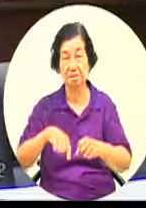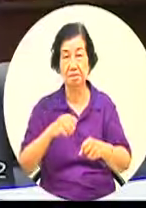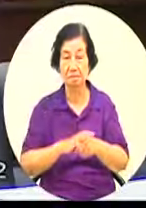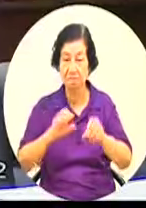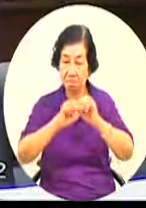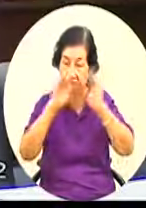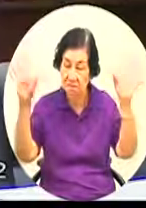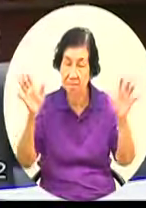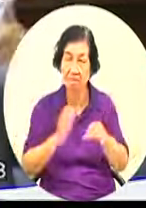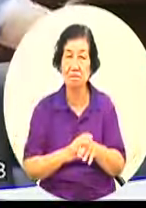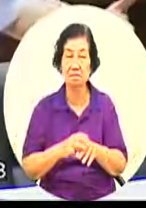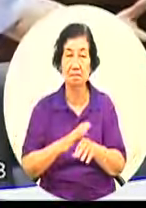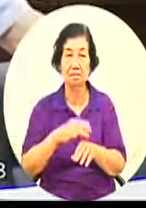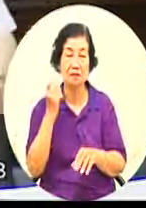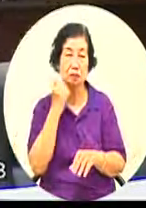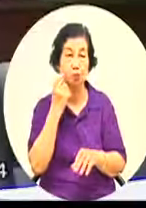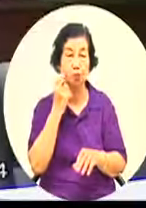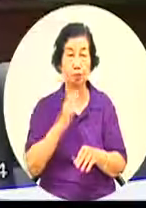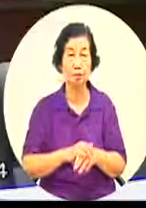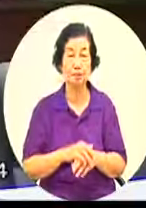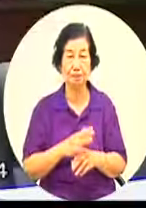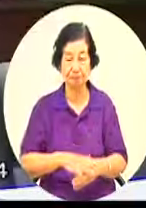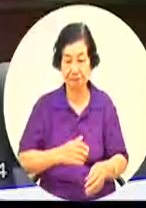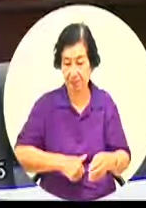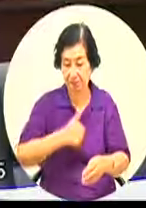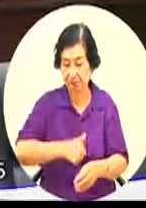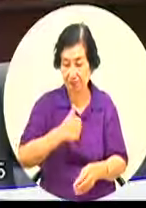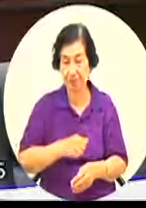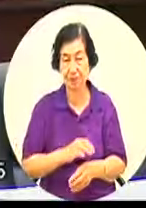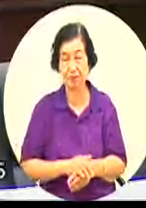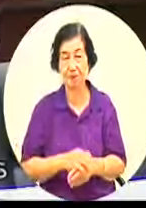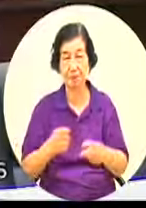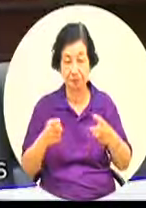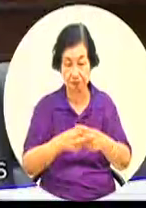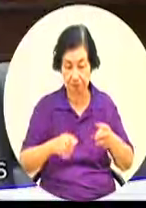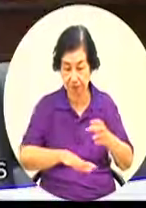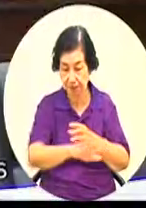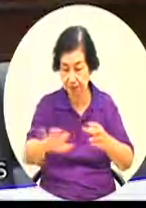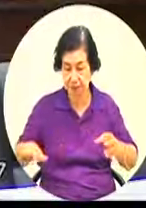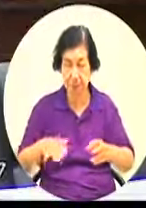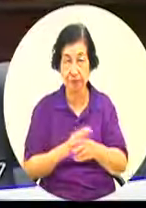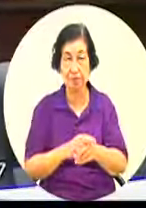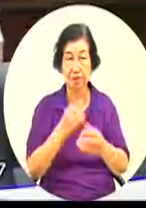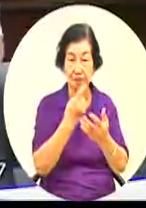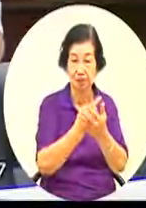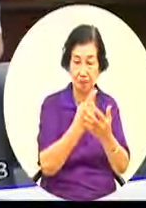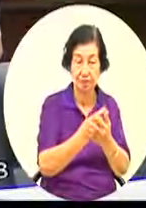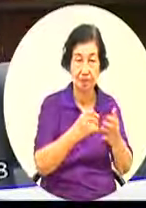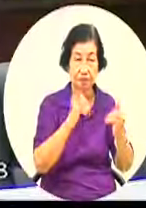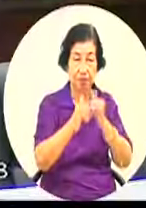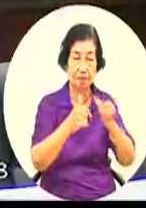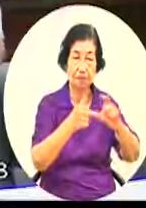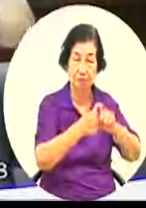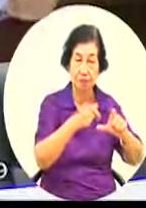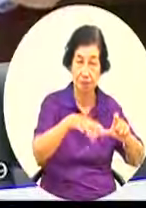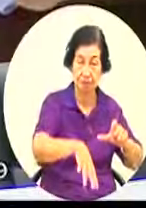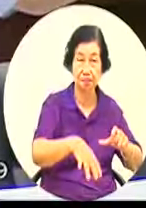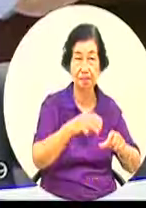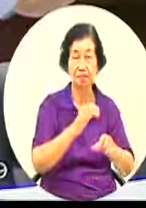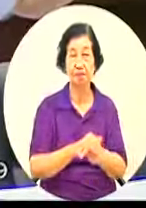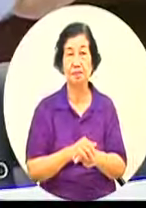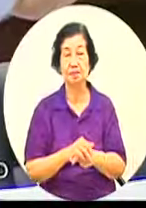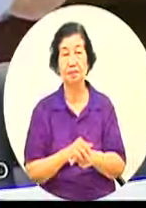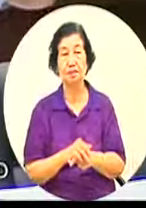应该要落实，怎么样去常态性办一些小型的，让每一个社区，一个行政区都办一个小型